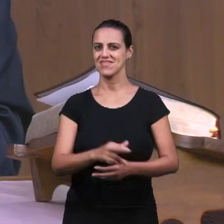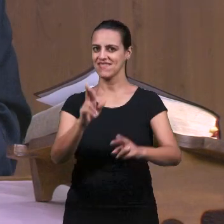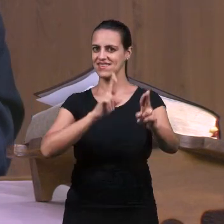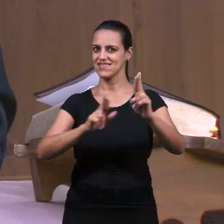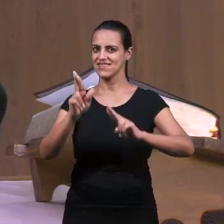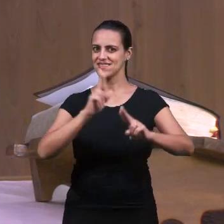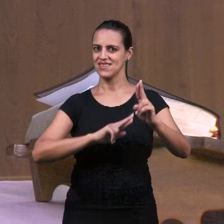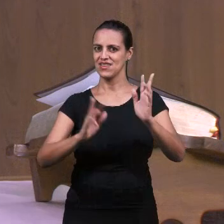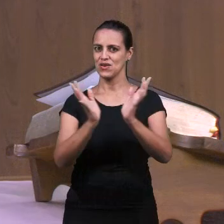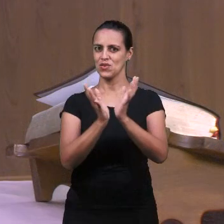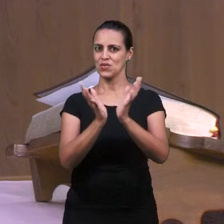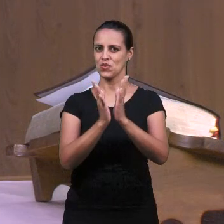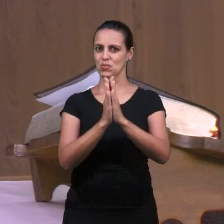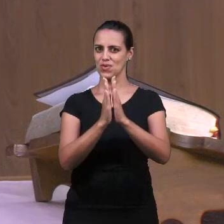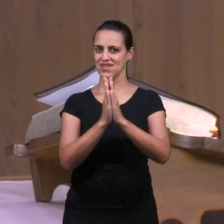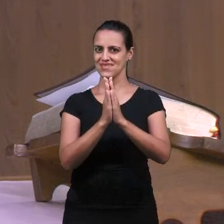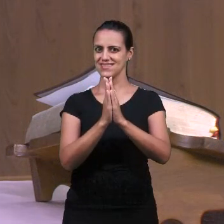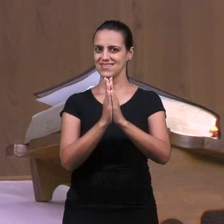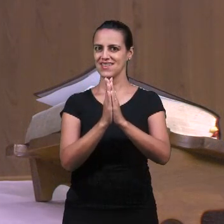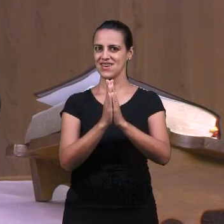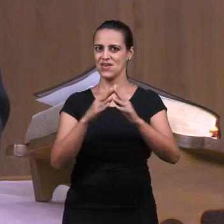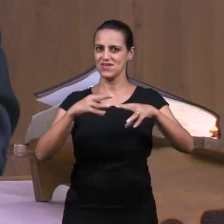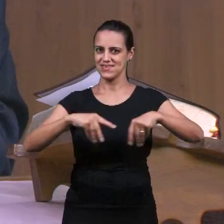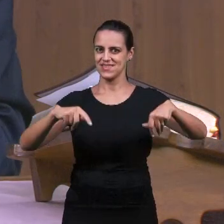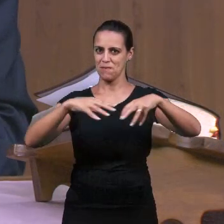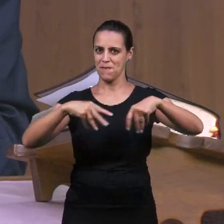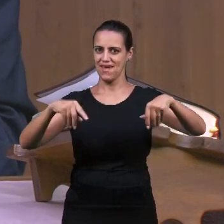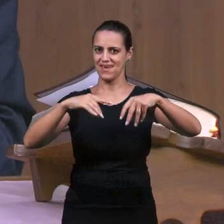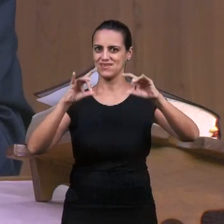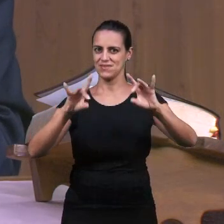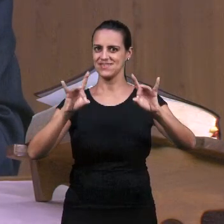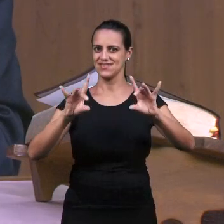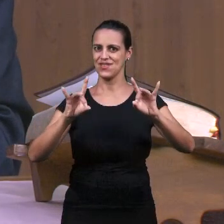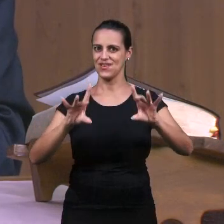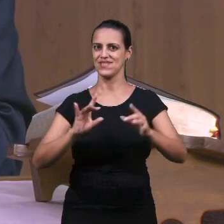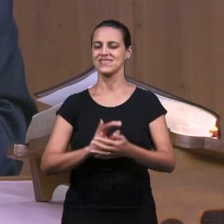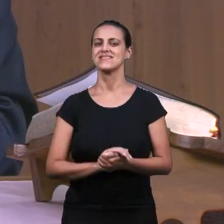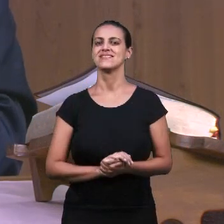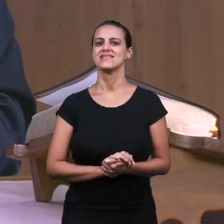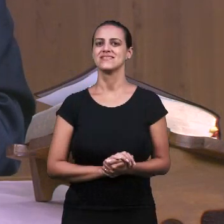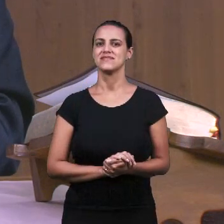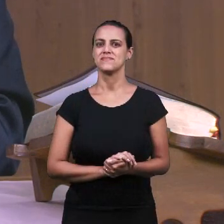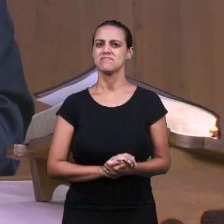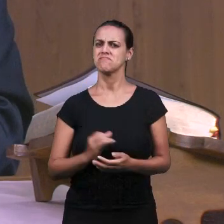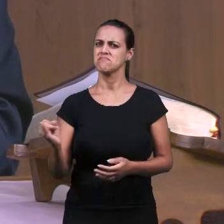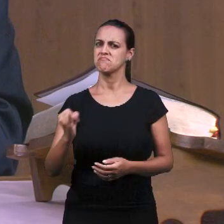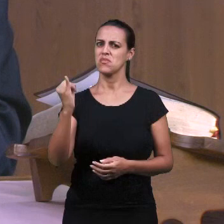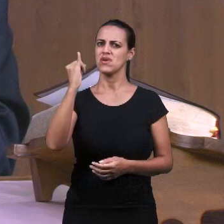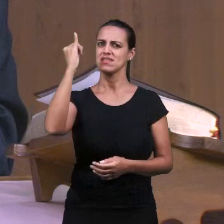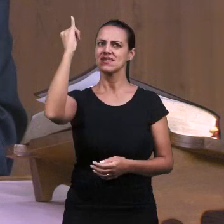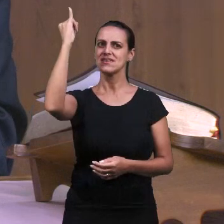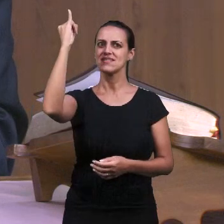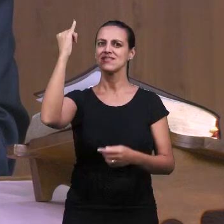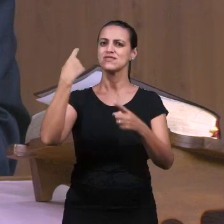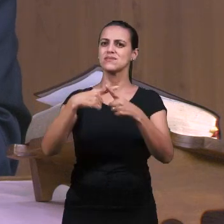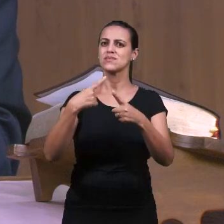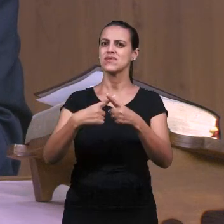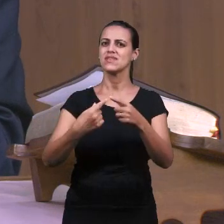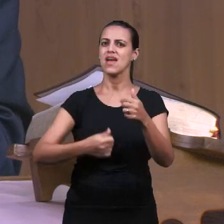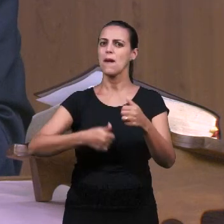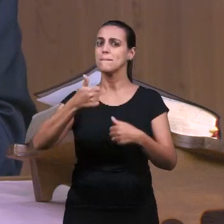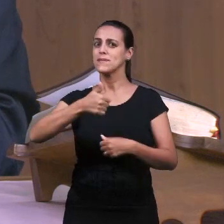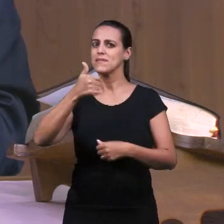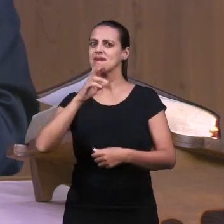font partie du groupe de prière Sémence précieuse. Et c'est important, ces réponses, parce que la première